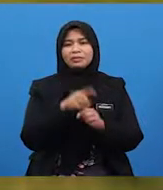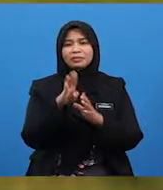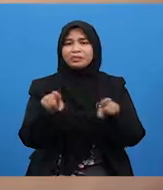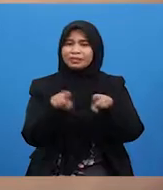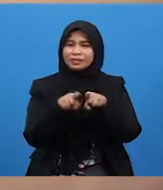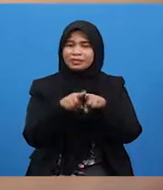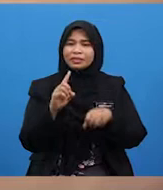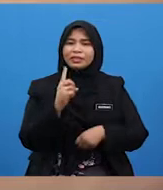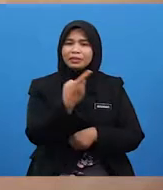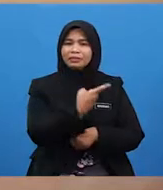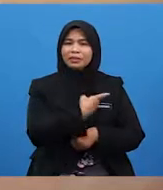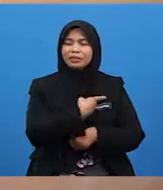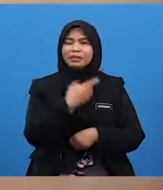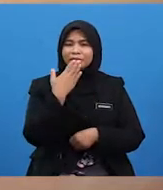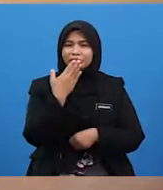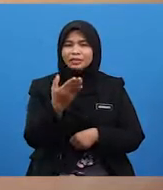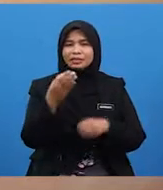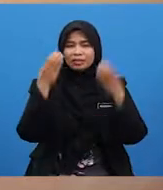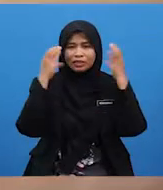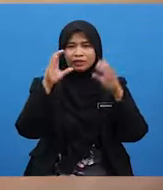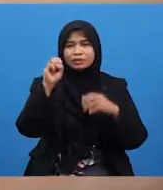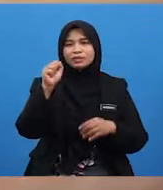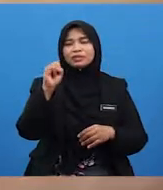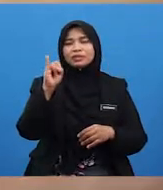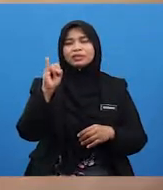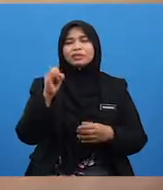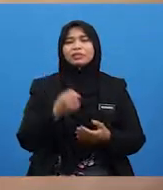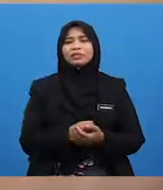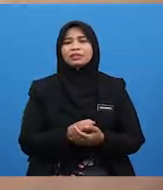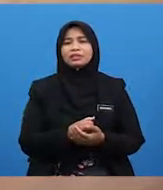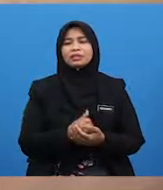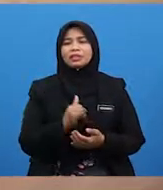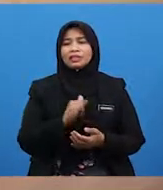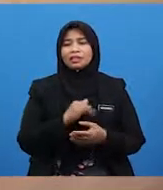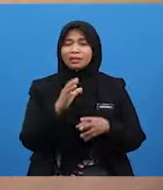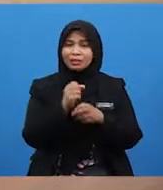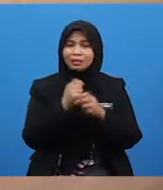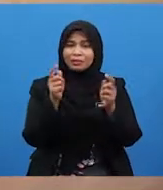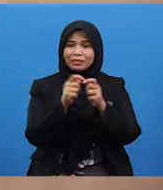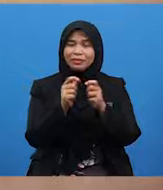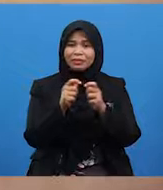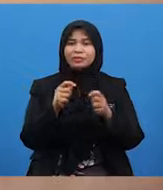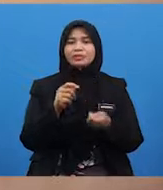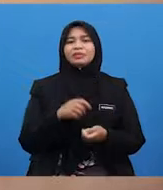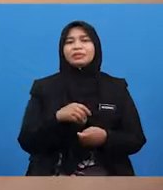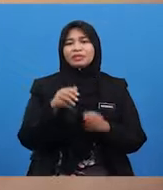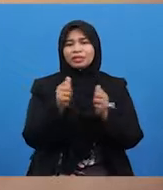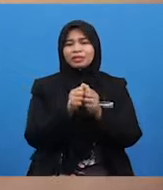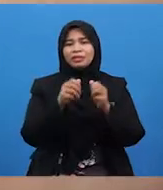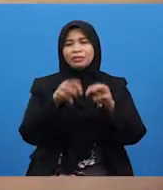kami. Terima kasih juga, Cikgu Sasi, atas panggilan video ini. Saya berpeluang dapat bertemu dengan murid-murid Cikgu